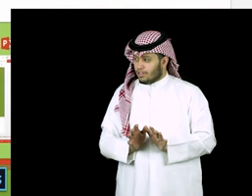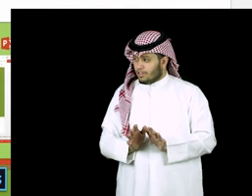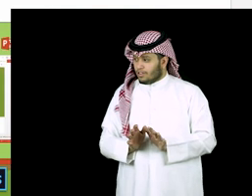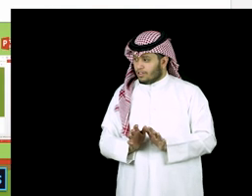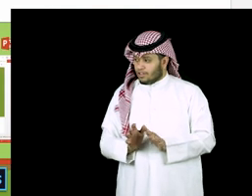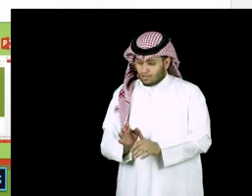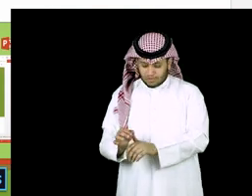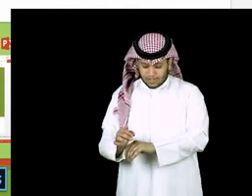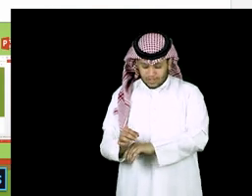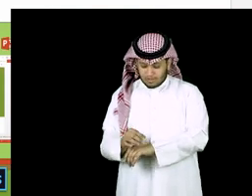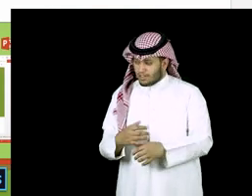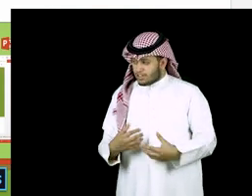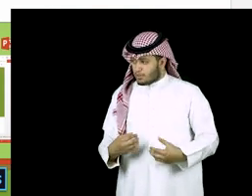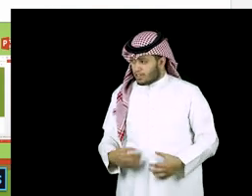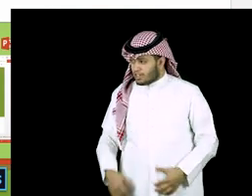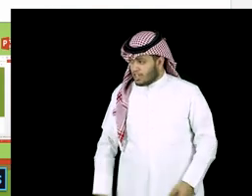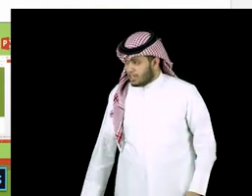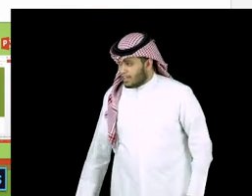السادسة؟